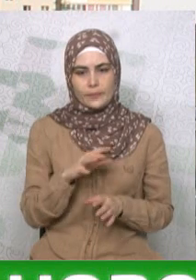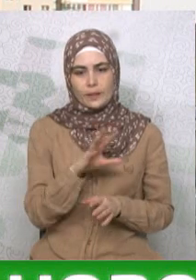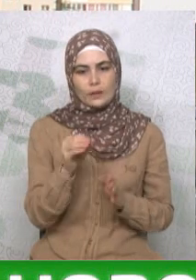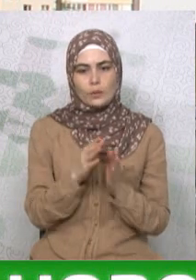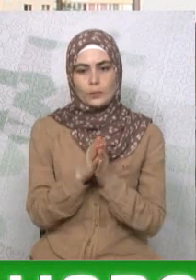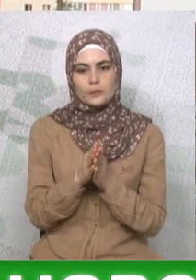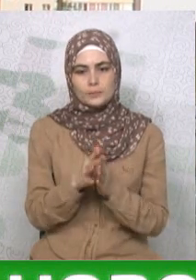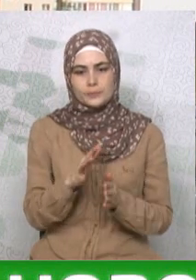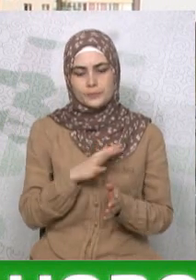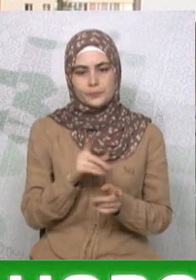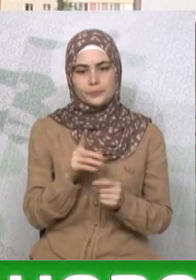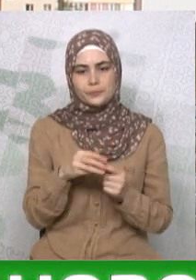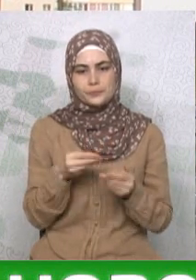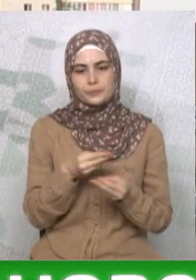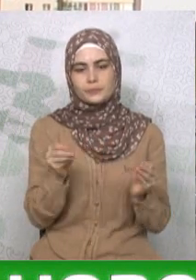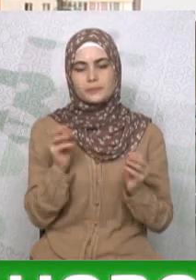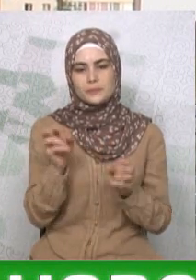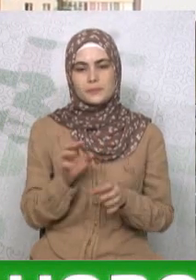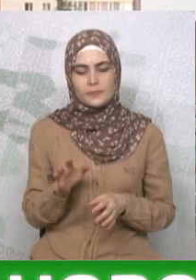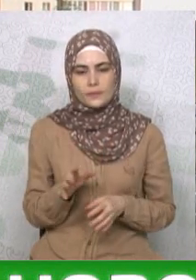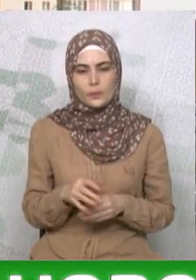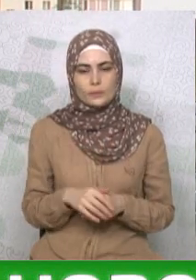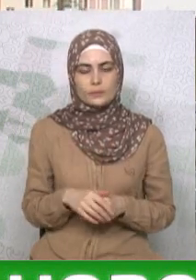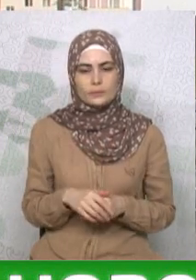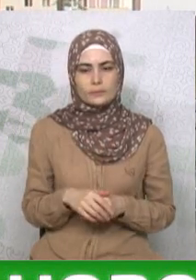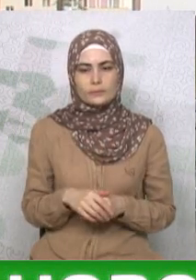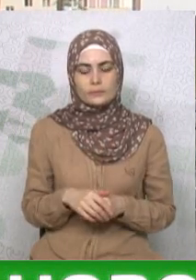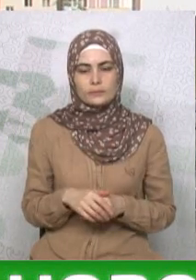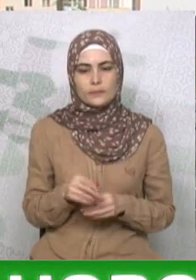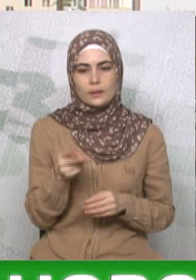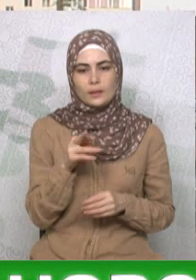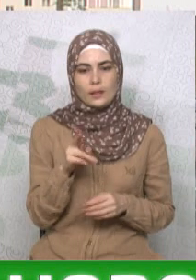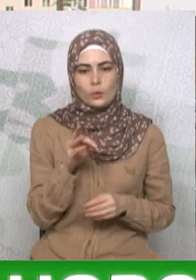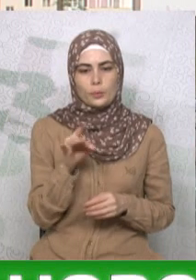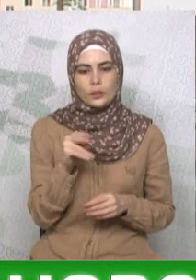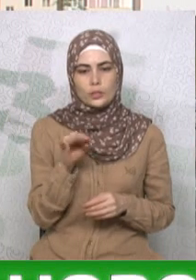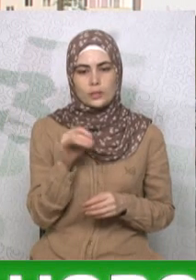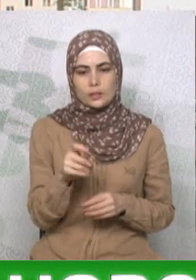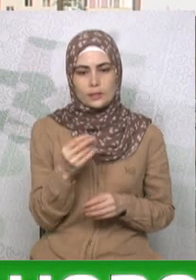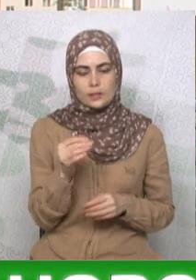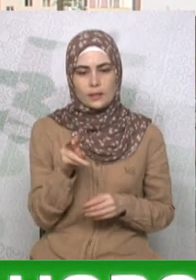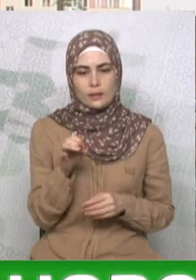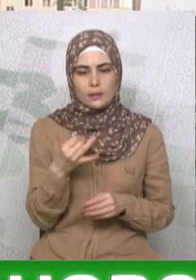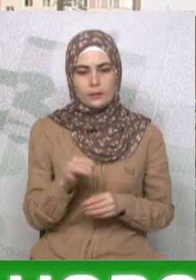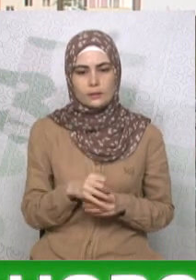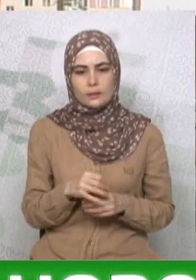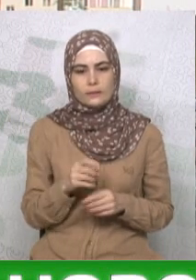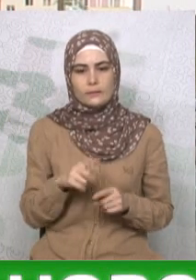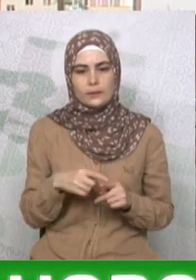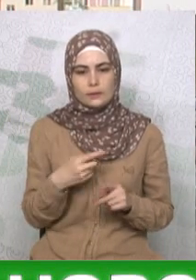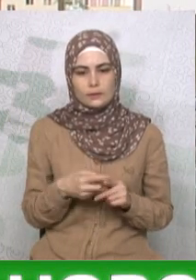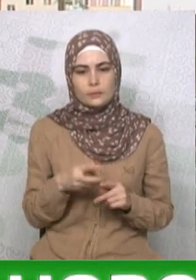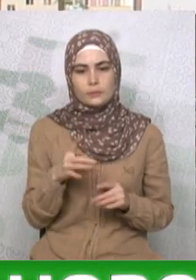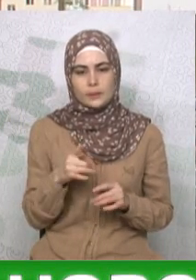были отданы земельные участки юридическим лицам для коммерческих и экономических целей. В этой связи мы с